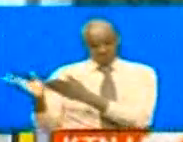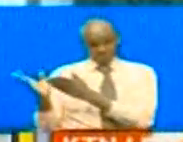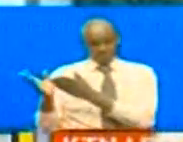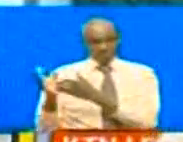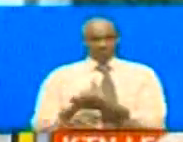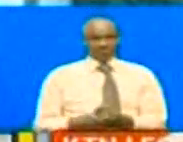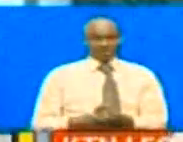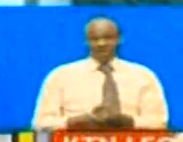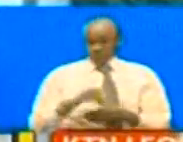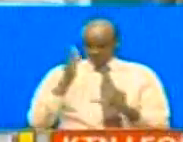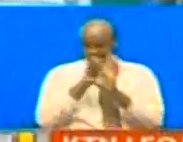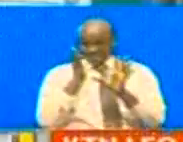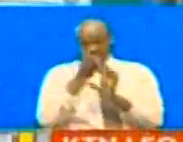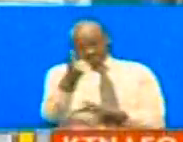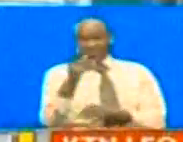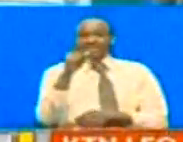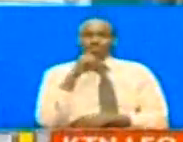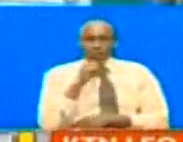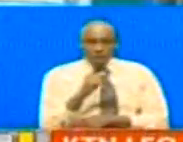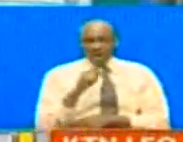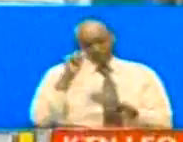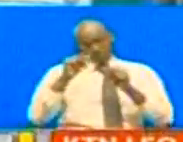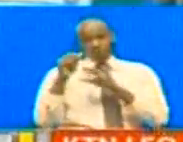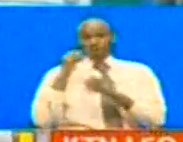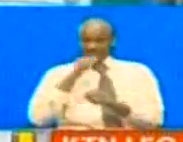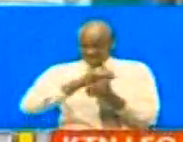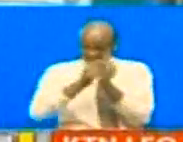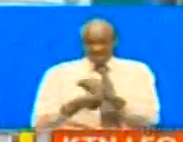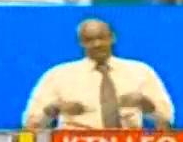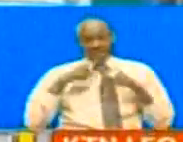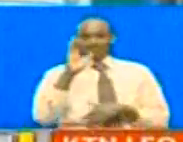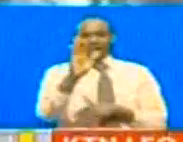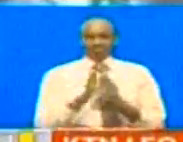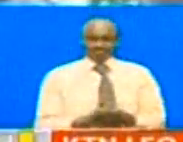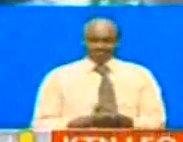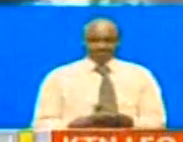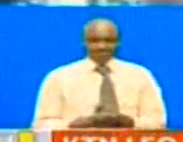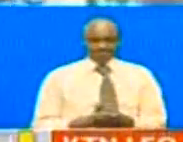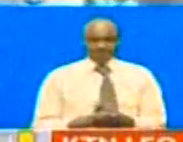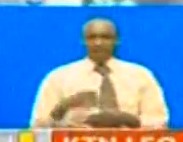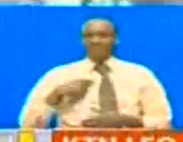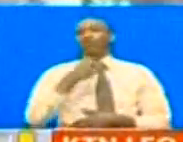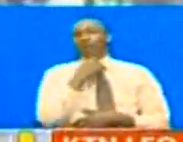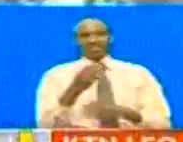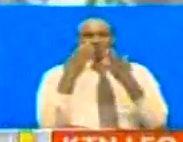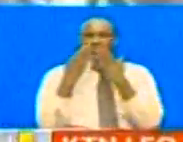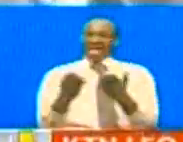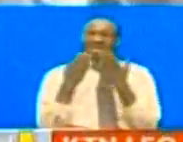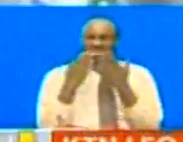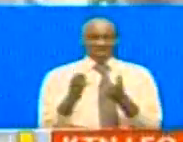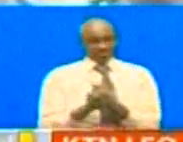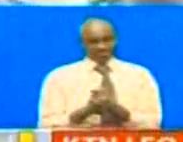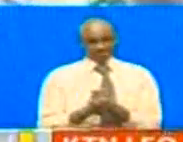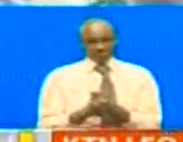Libolina, mahali ambapo kijana huyu anatarajia kubadilisha maisha yake. Nataka kushukuru